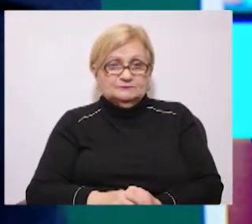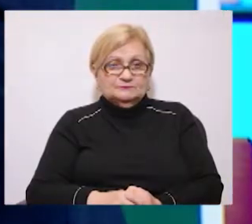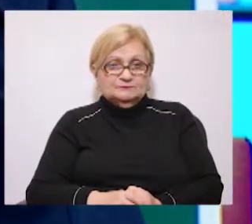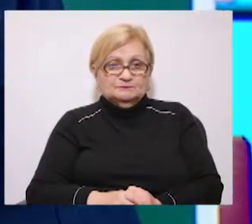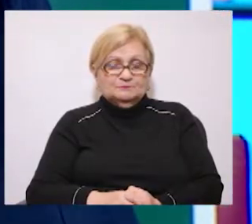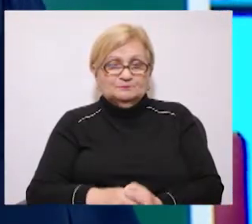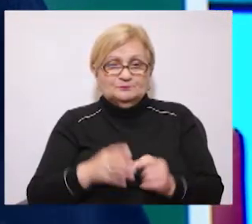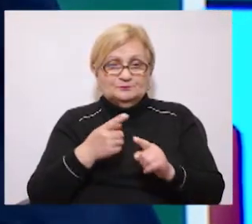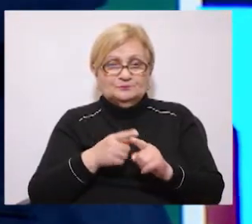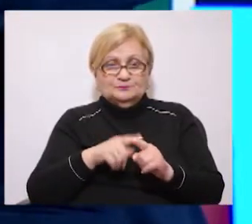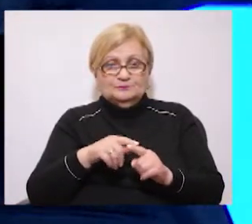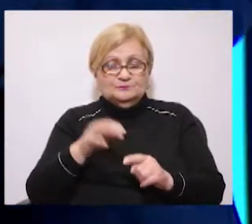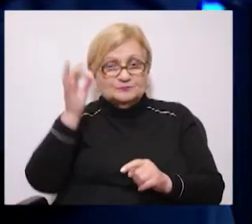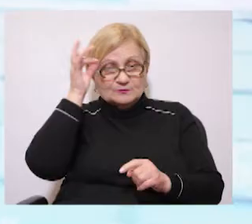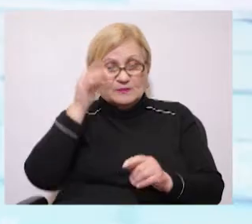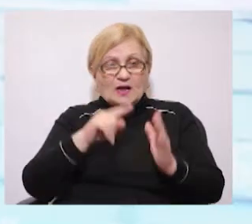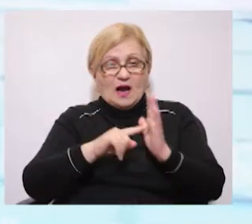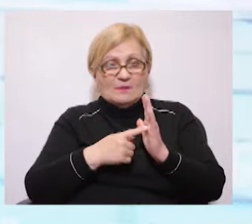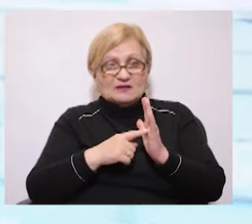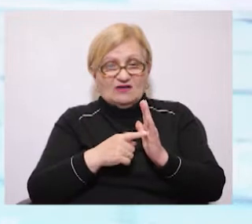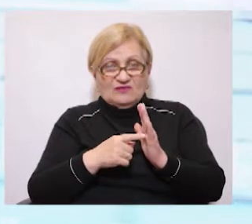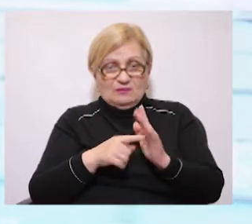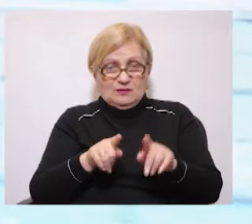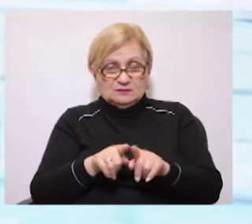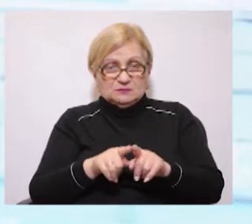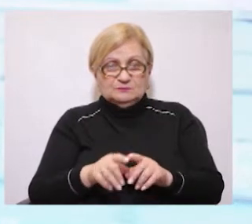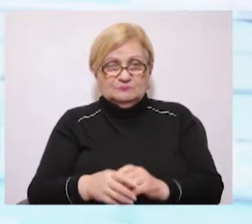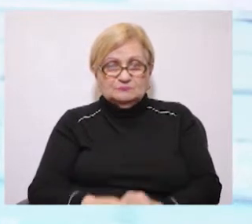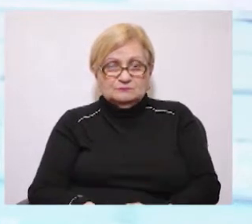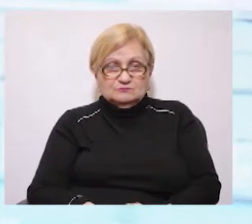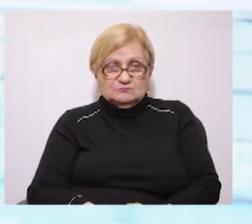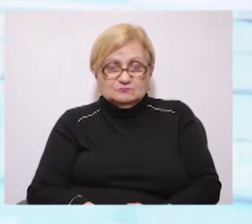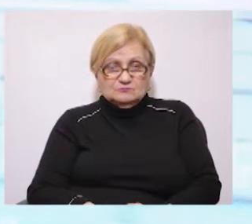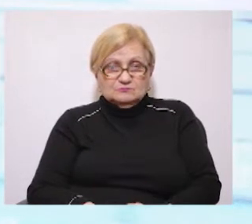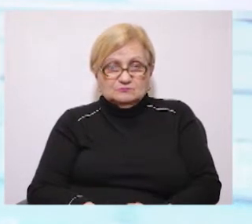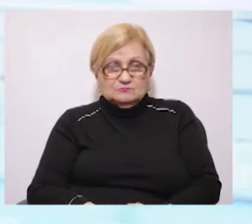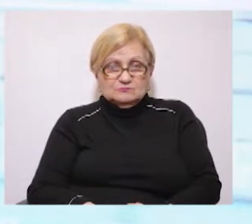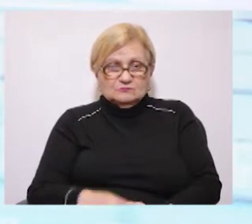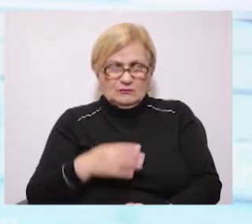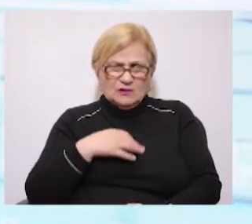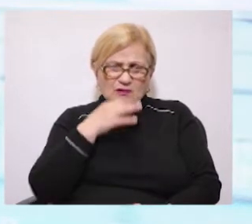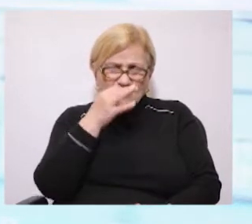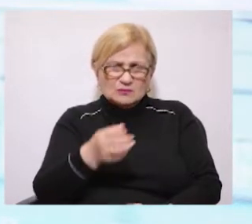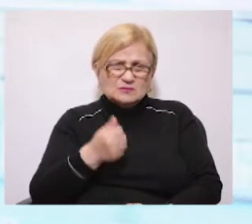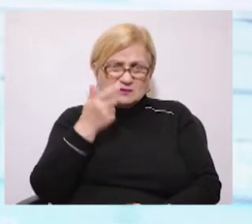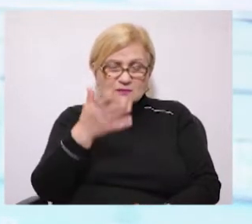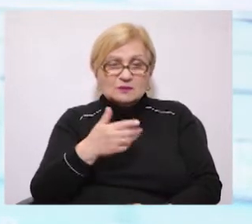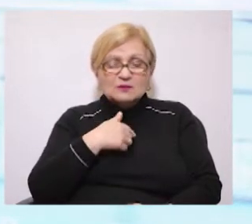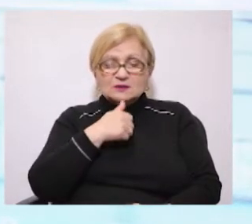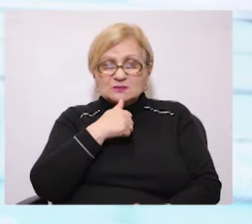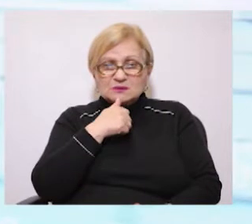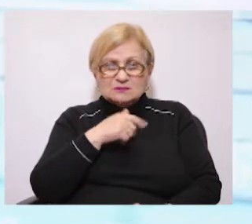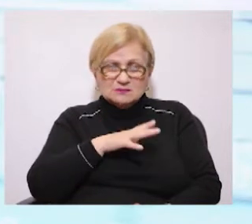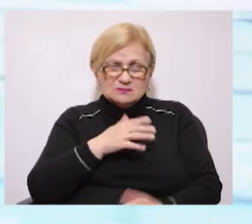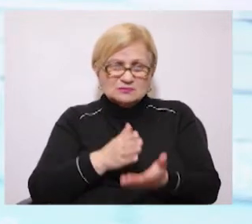ეს გახსენება და გამრავლება, გამრავლება. მე გეუბნებით ხოლმე ჩემი გამოცდილებიდან,